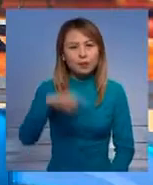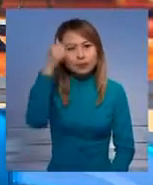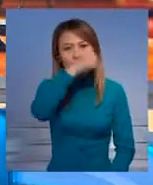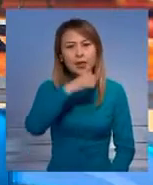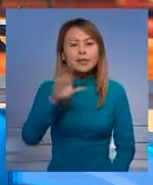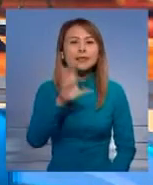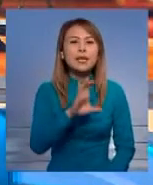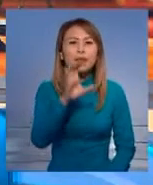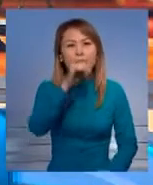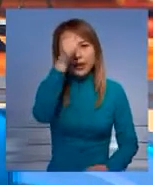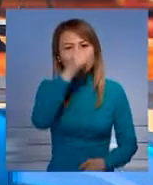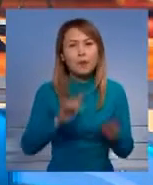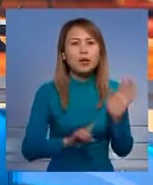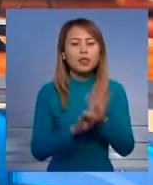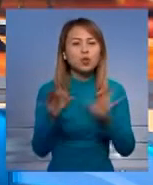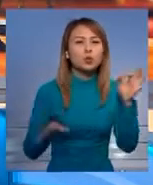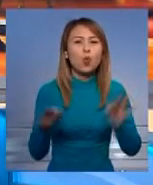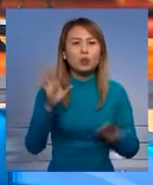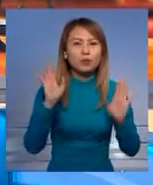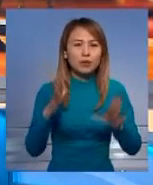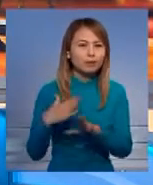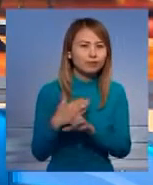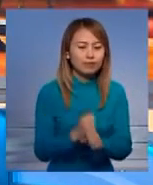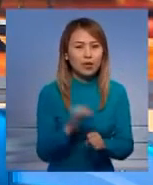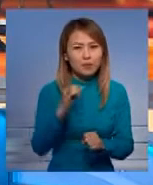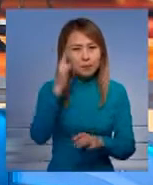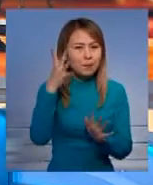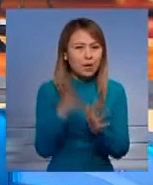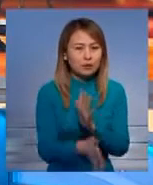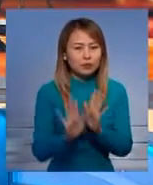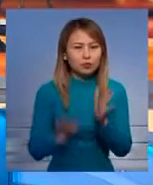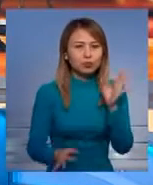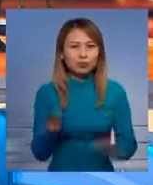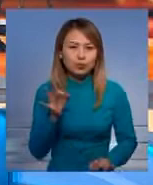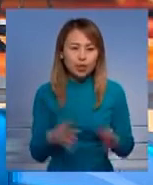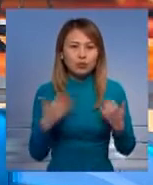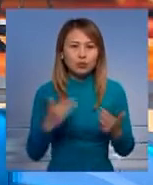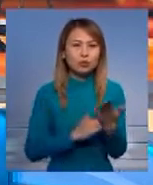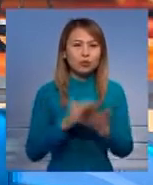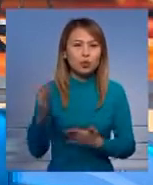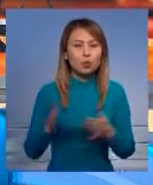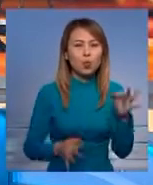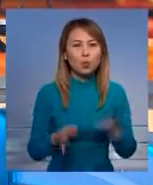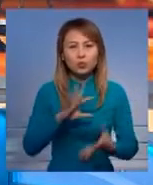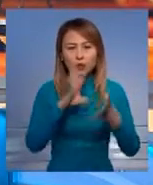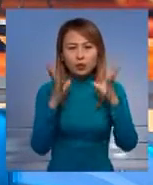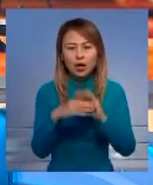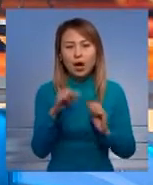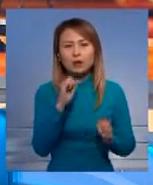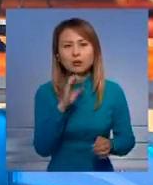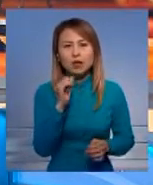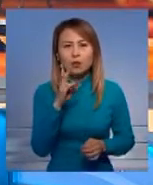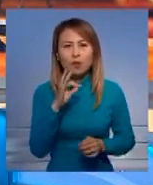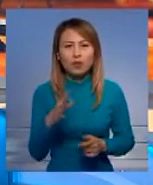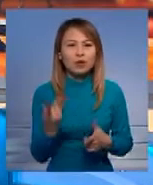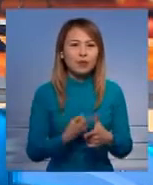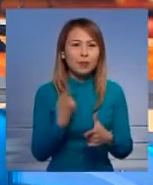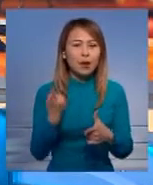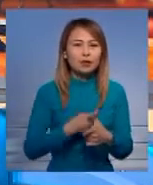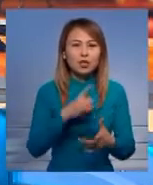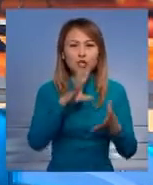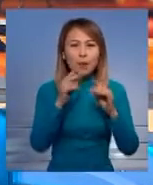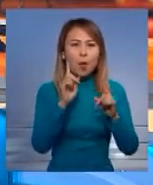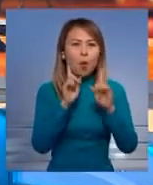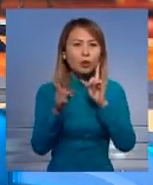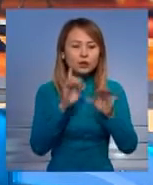Биыл 42 айынан бастап сот қаулары қысқа әрі нұсқа болады. Бұл туралы бүгін жоғарғы сот төрағасы Жақып Асанов Фемида өкілдердің жалпы